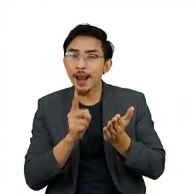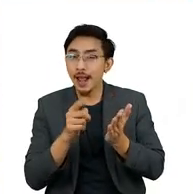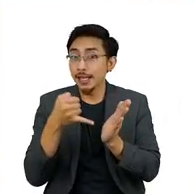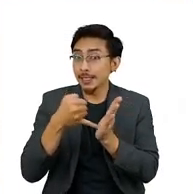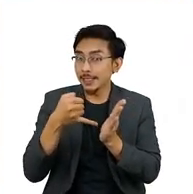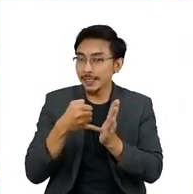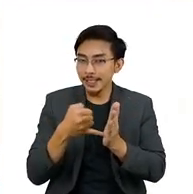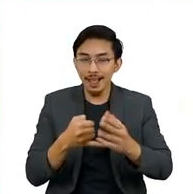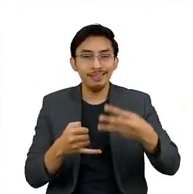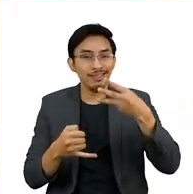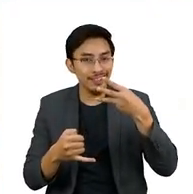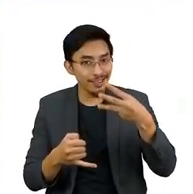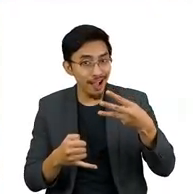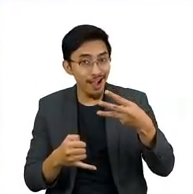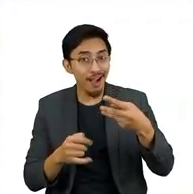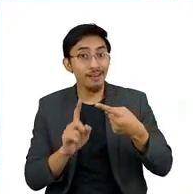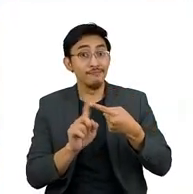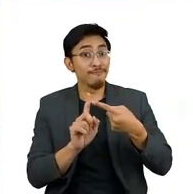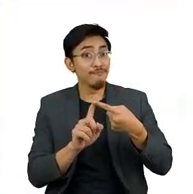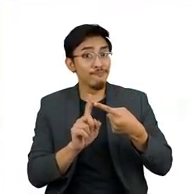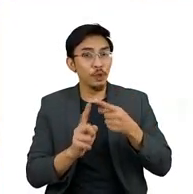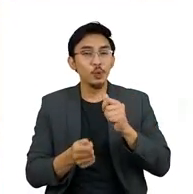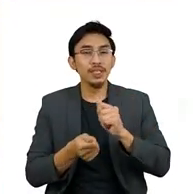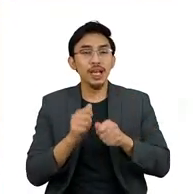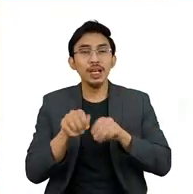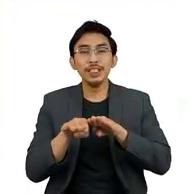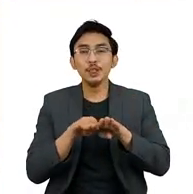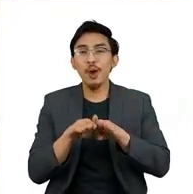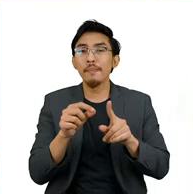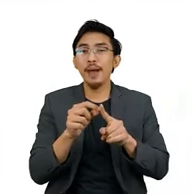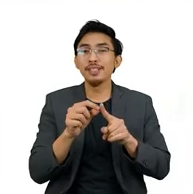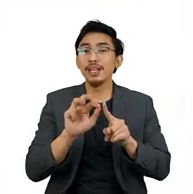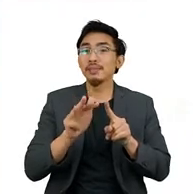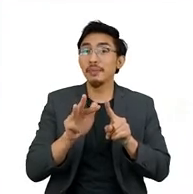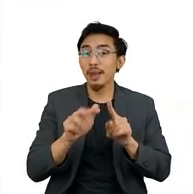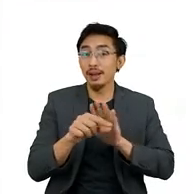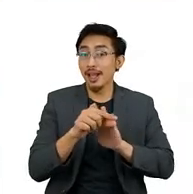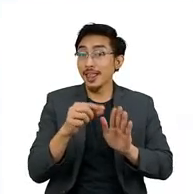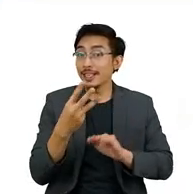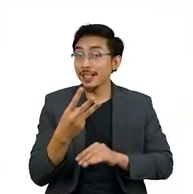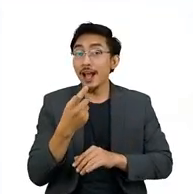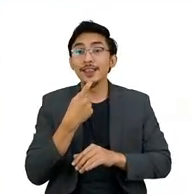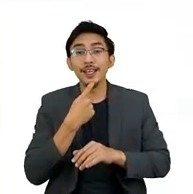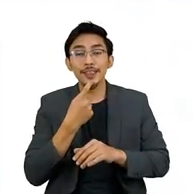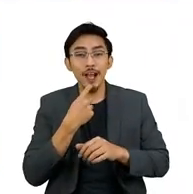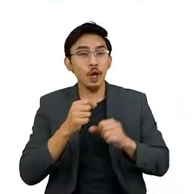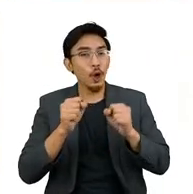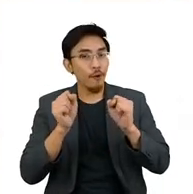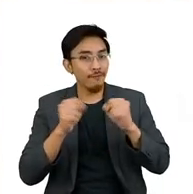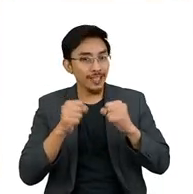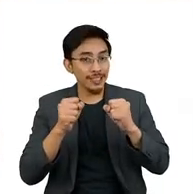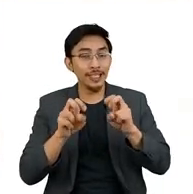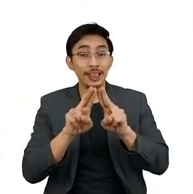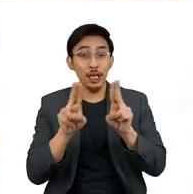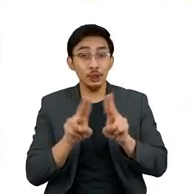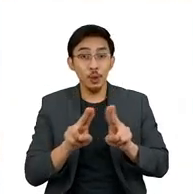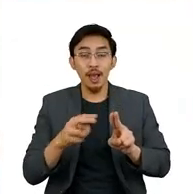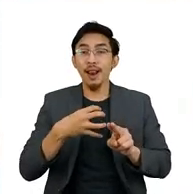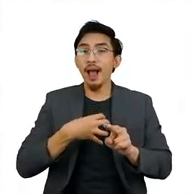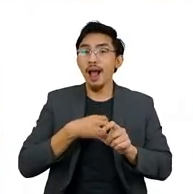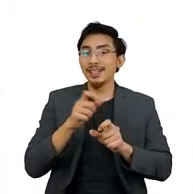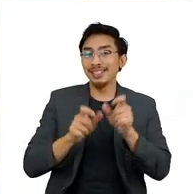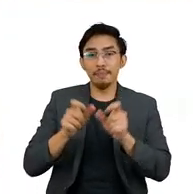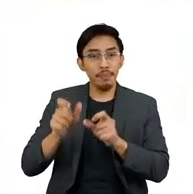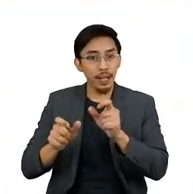harus memenuhi 3 unsur dari 3-part test, yakni ujian sesuai ketentuan pasal 19 ayat 3 Konvensi Internasional